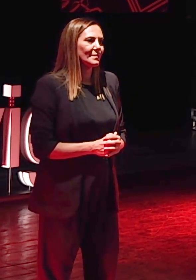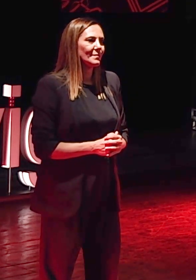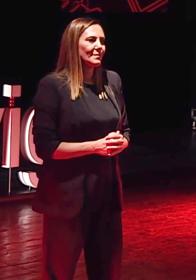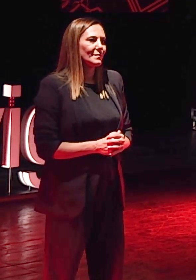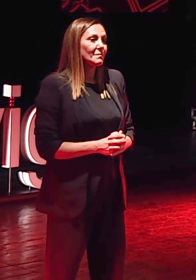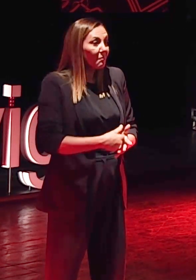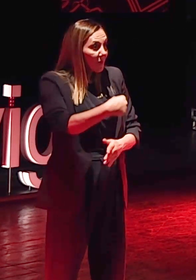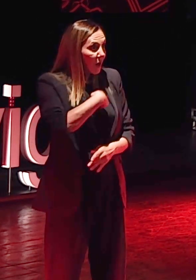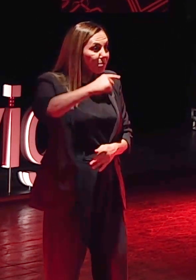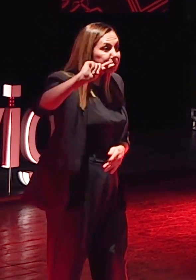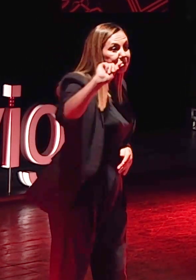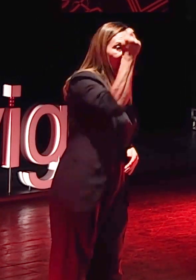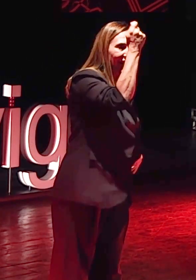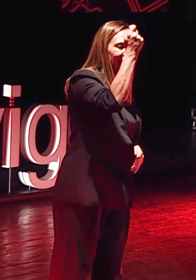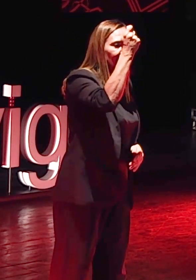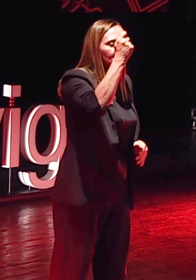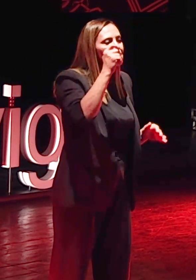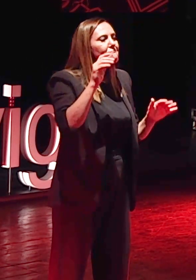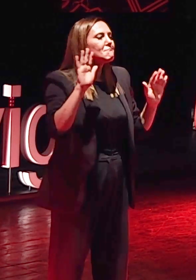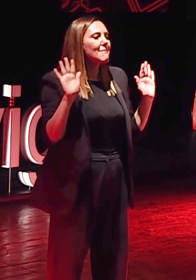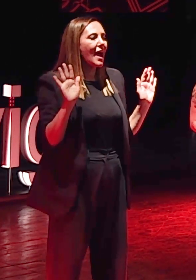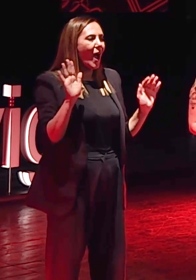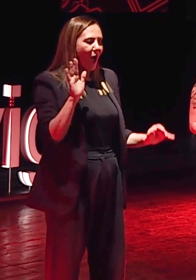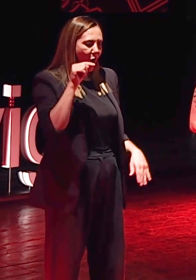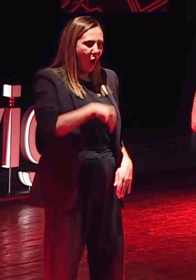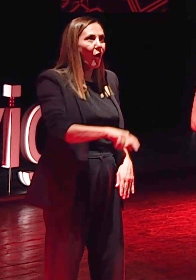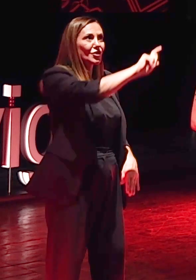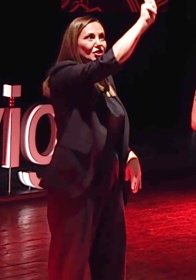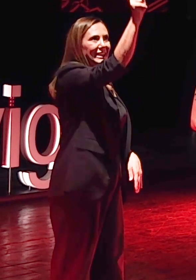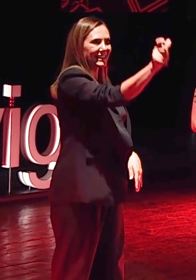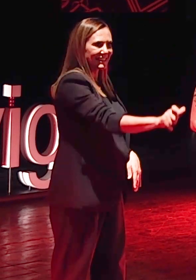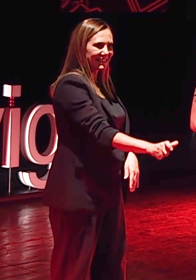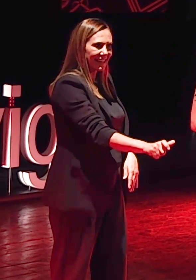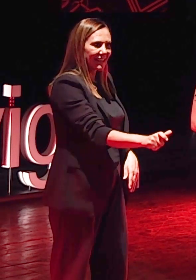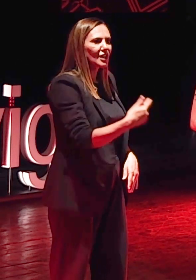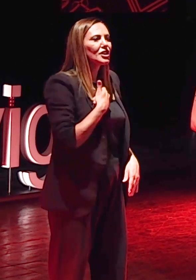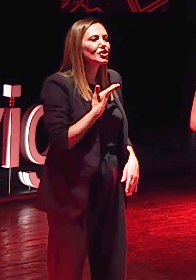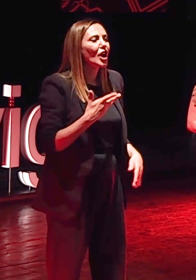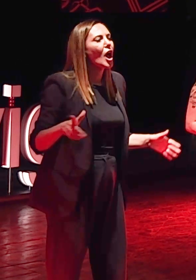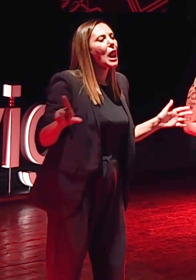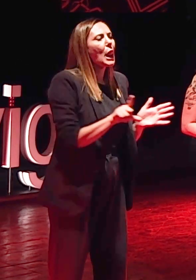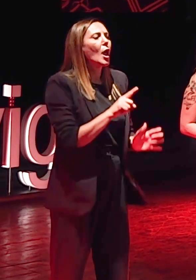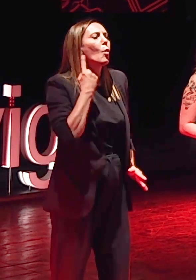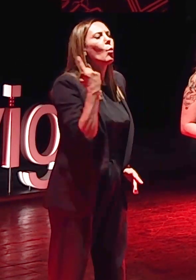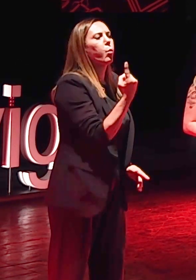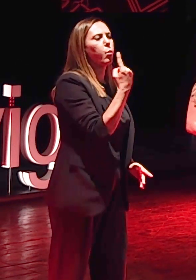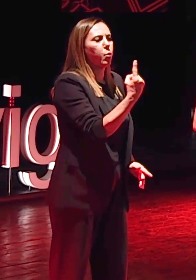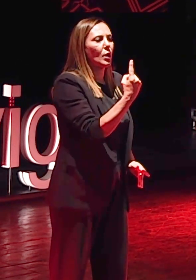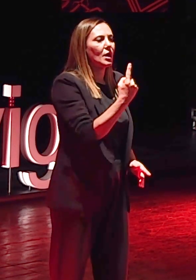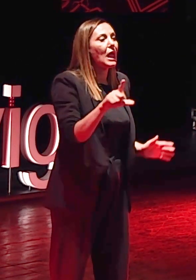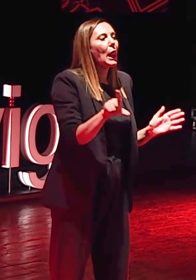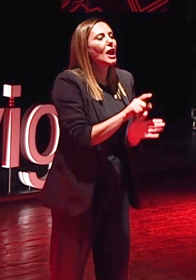Io ce l'ho fatta Però oggi in Italia C'è un'unica legge che ci tutela la legge